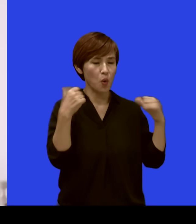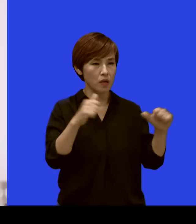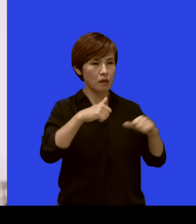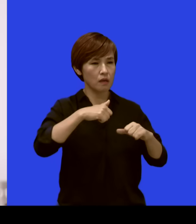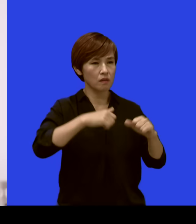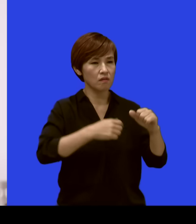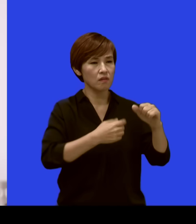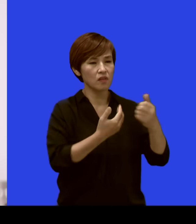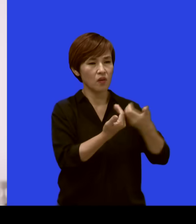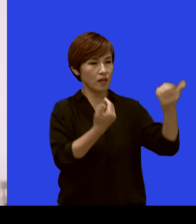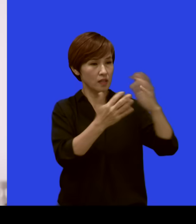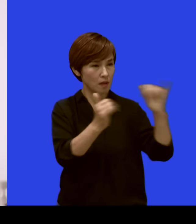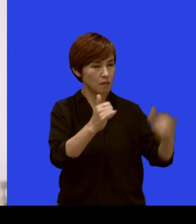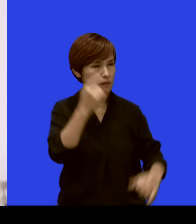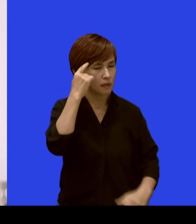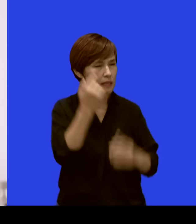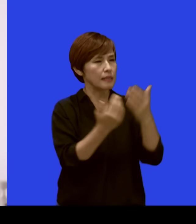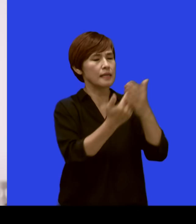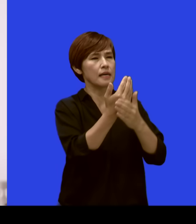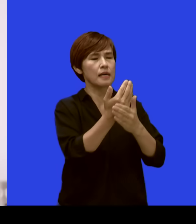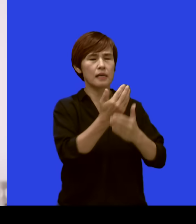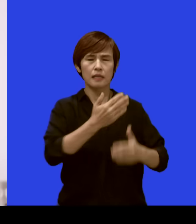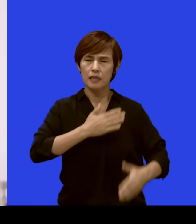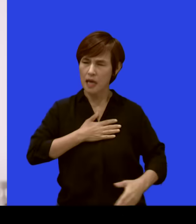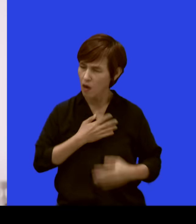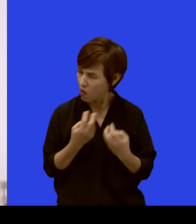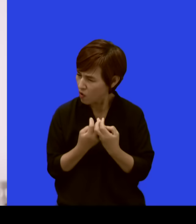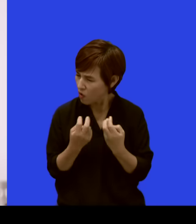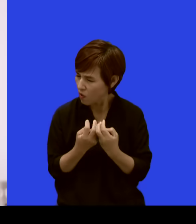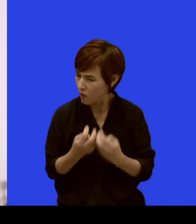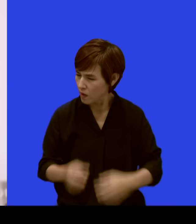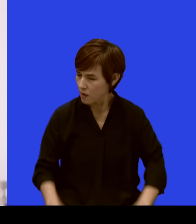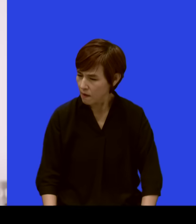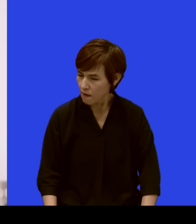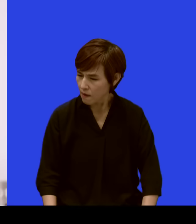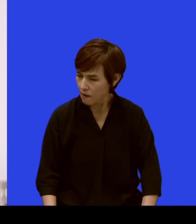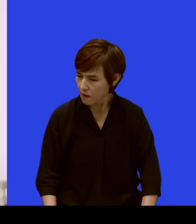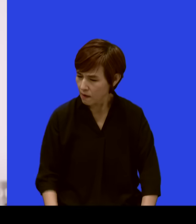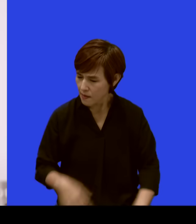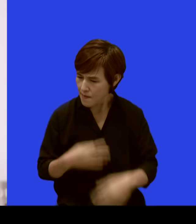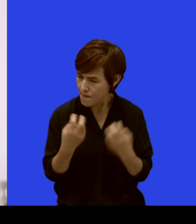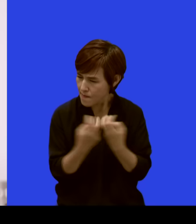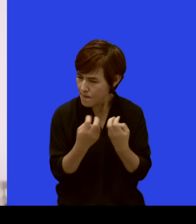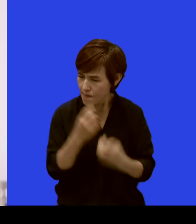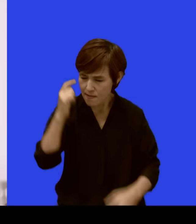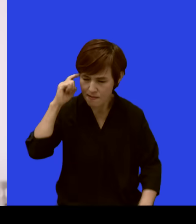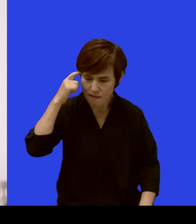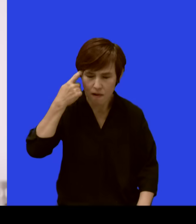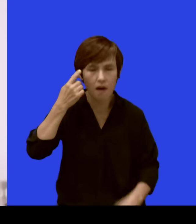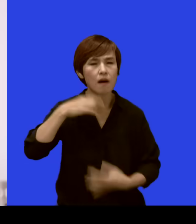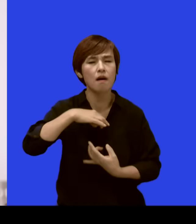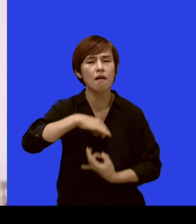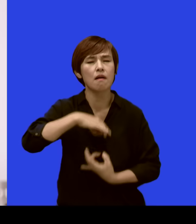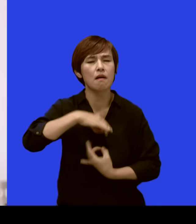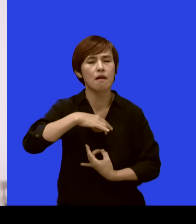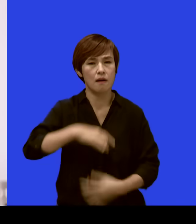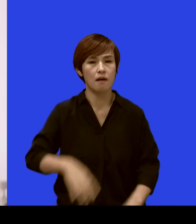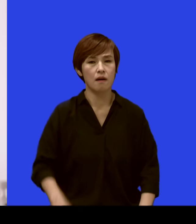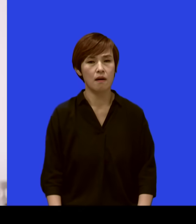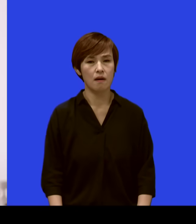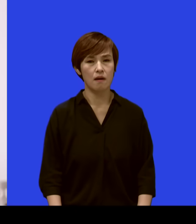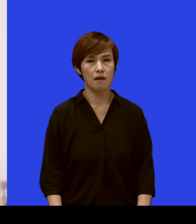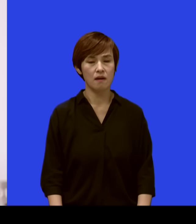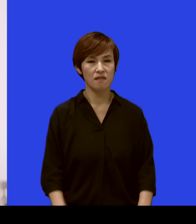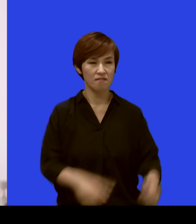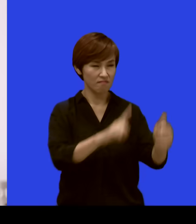떠오릅니다. 내가 그때 어떻게 했었어야 될까? 뭐 이걸 계속 복귀하고 앉아 있는 거예요. 그러다 나중에는 처음에 저랑 사역하다가